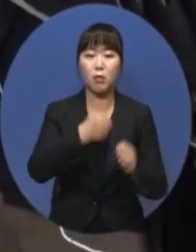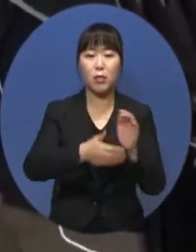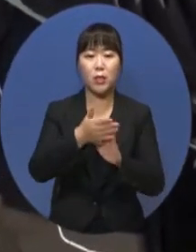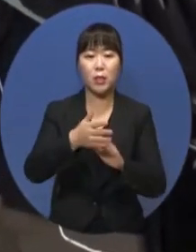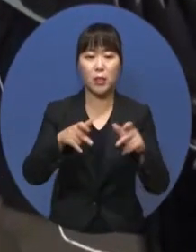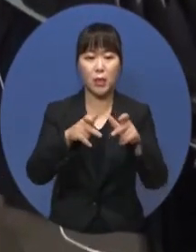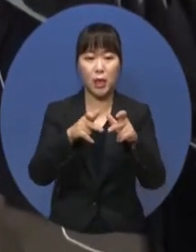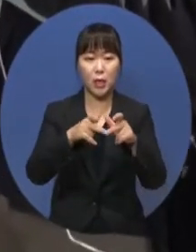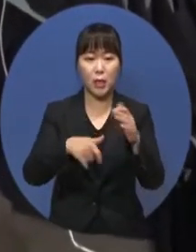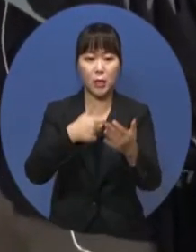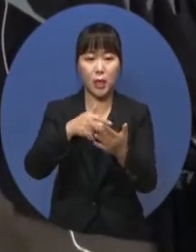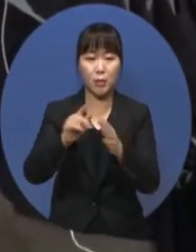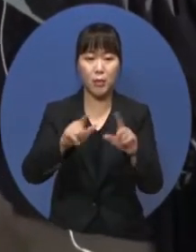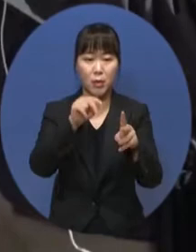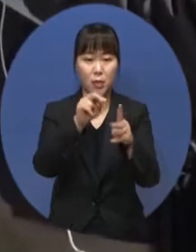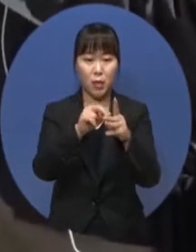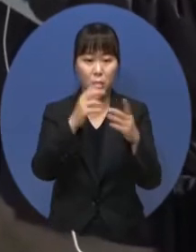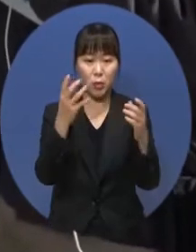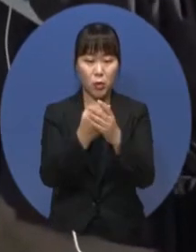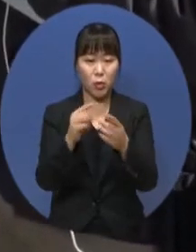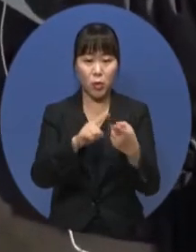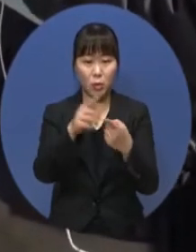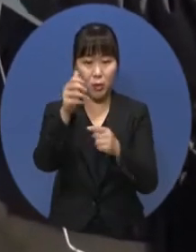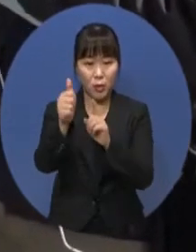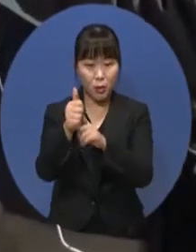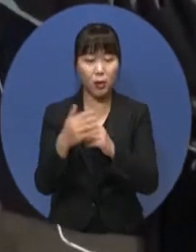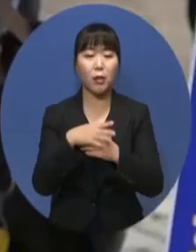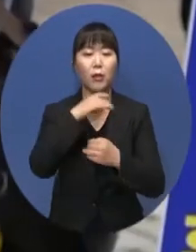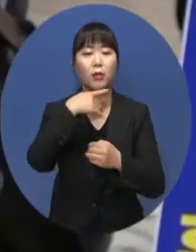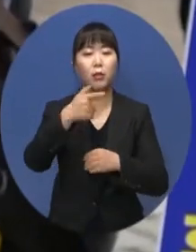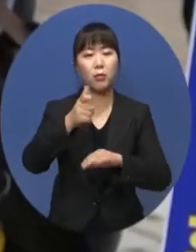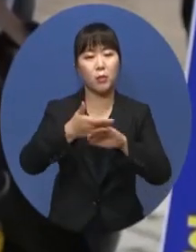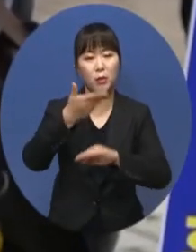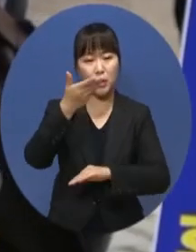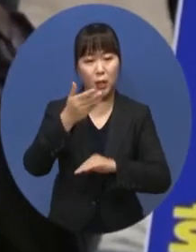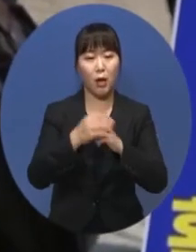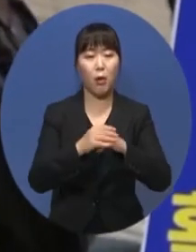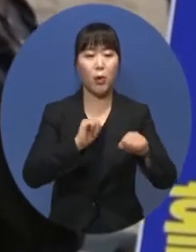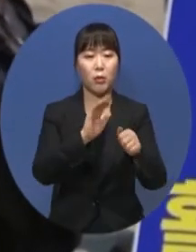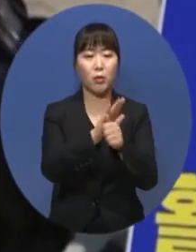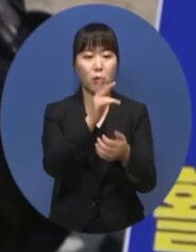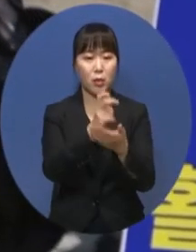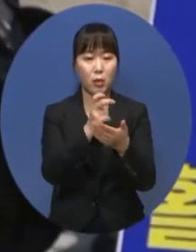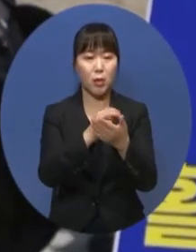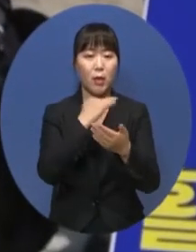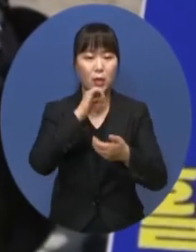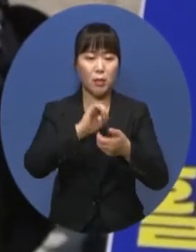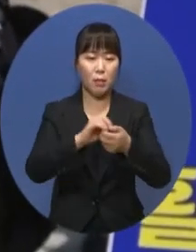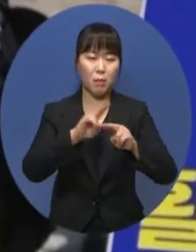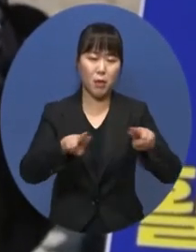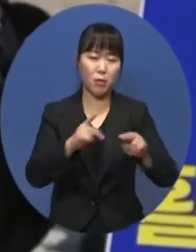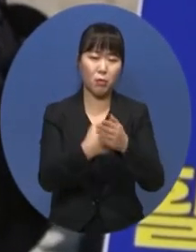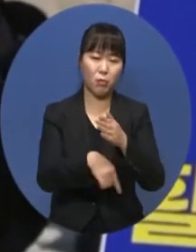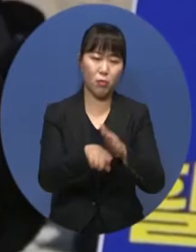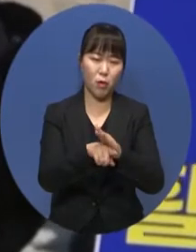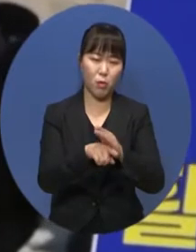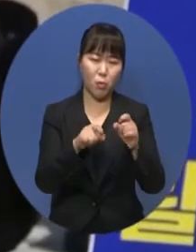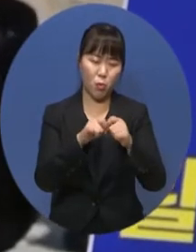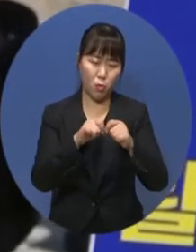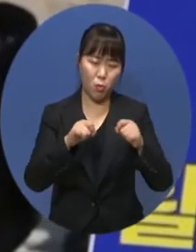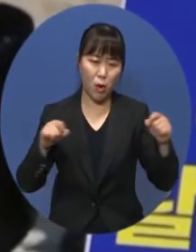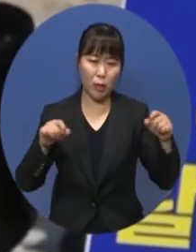자립생활센터 총연합회장은 만 65세 활동 지원 제도 나이 제한 폐지를 위해 수년간 집회와 1인